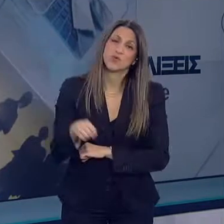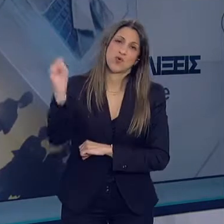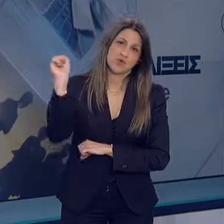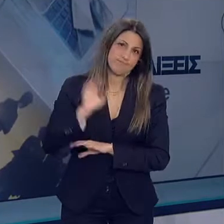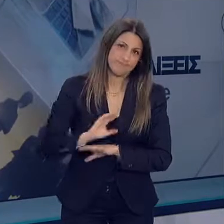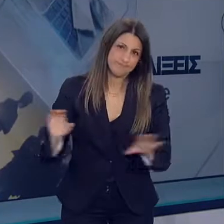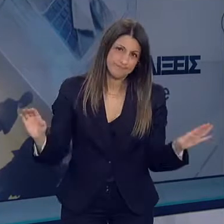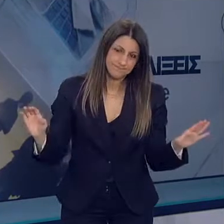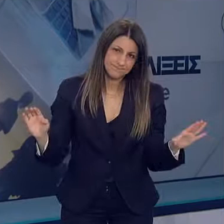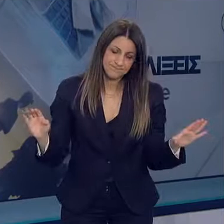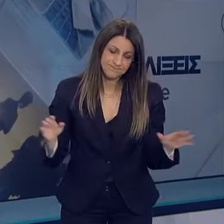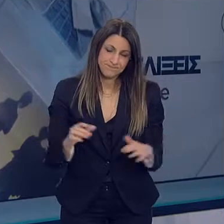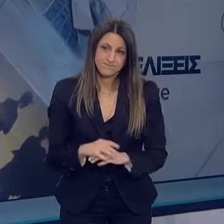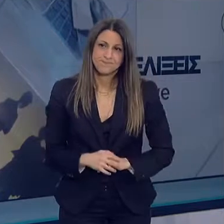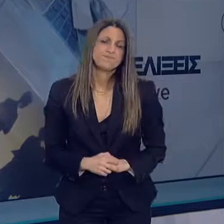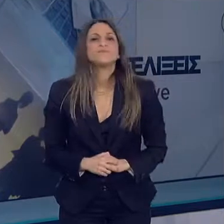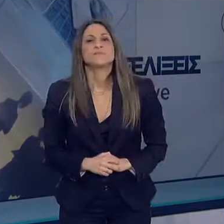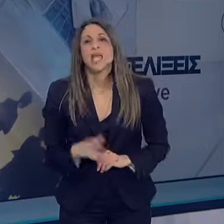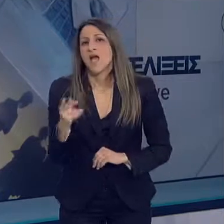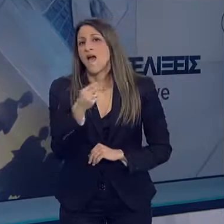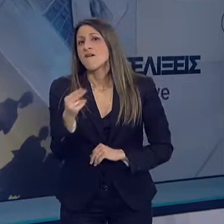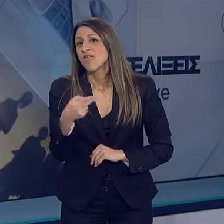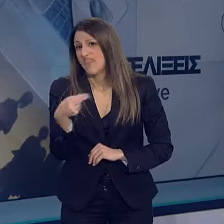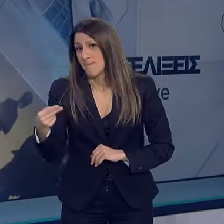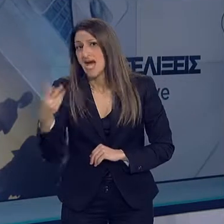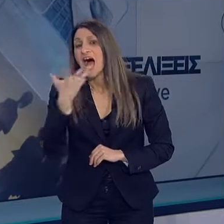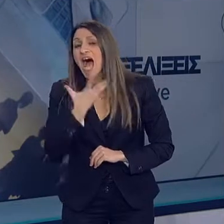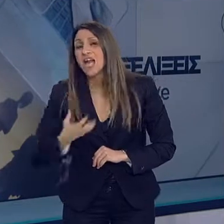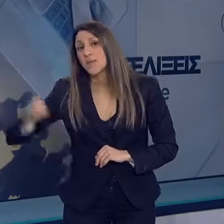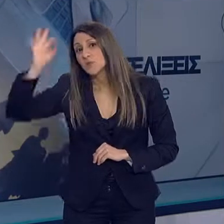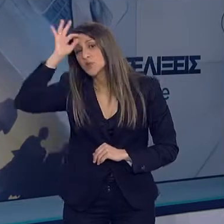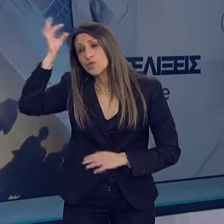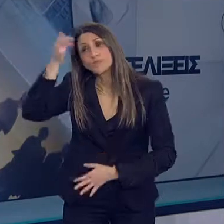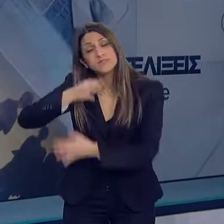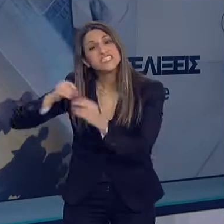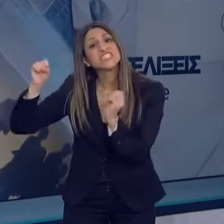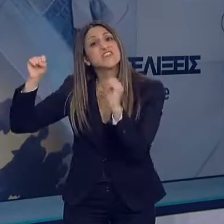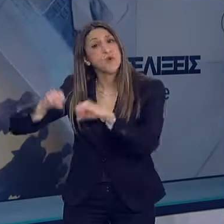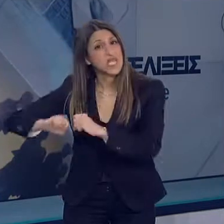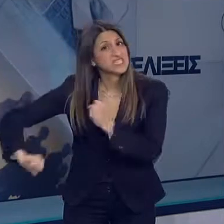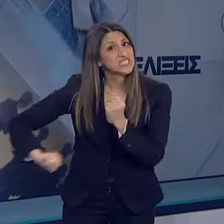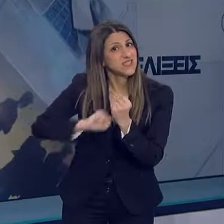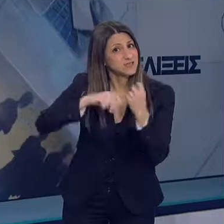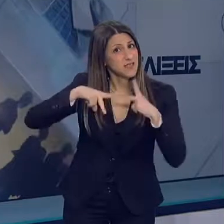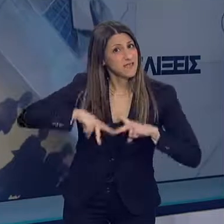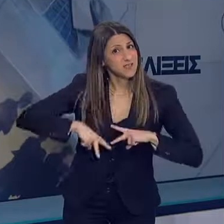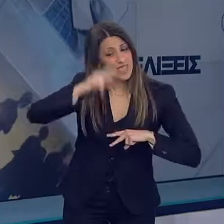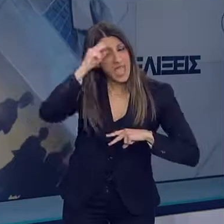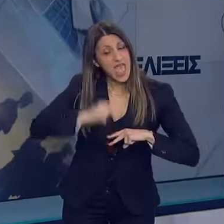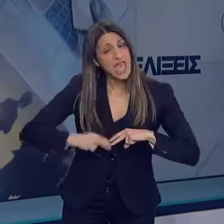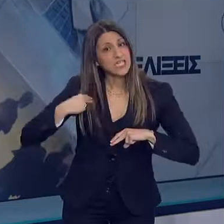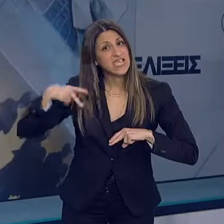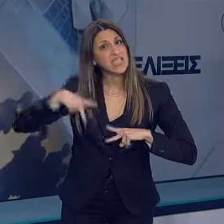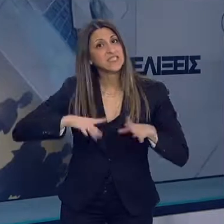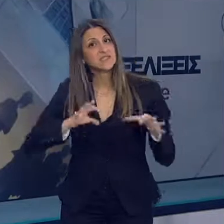άλλωστε που θα ήθελαν και εκείνοι. Συνεχίζοντας σε σχέση με τα επιχειρησιακά ζητήματα, θα ήθελα να σας ενημερώσω ότι με